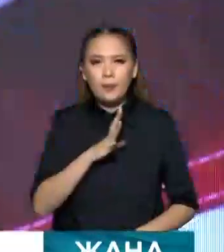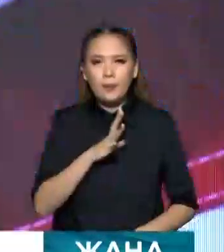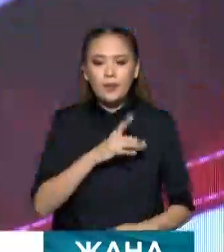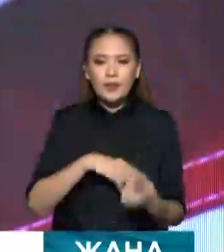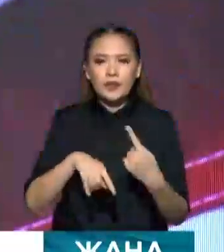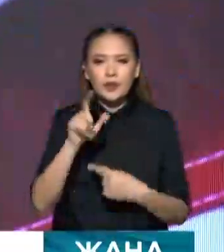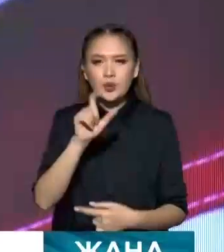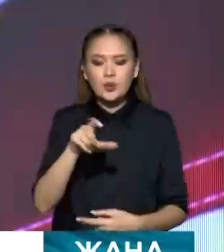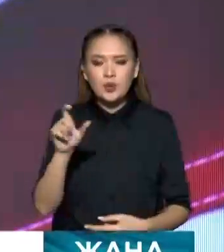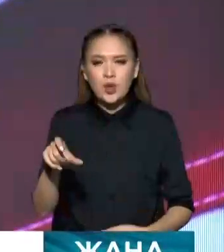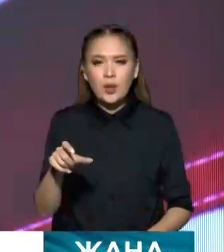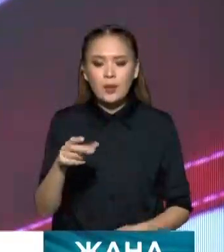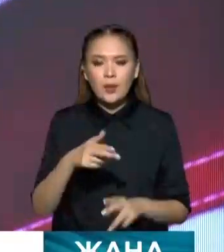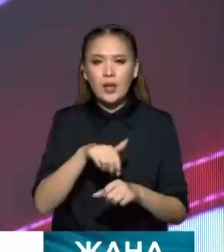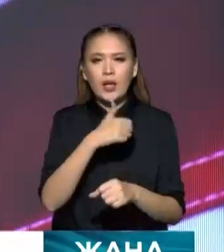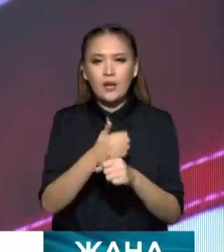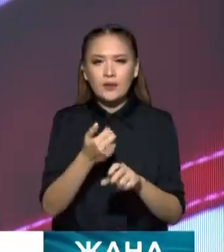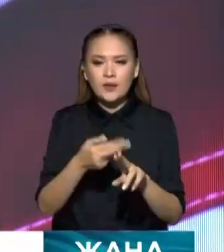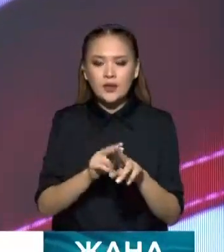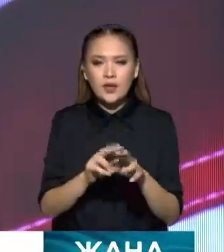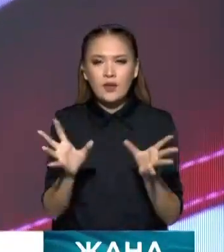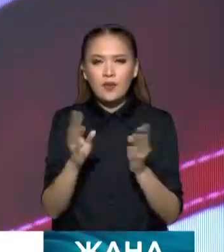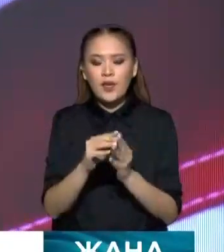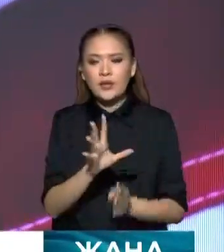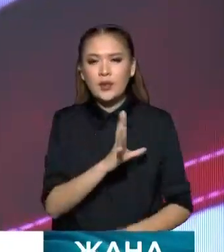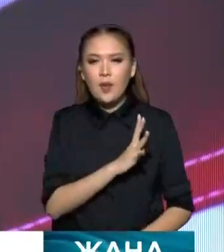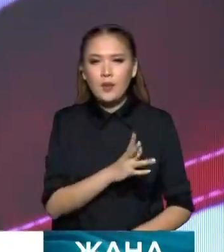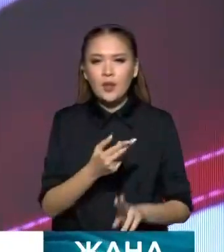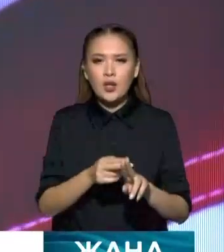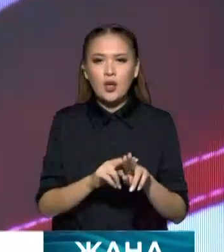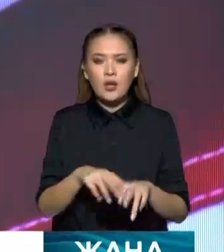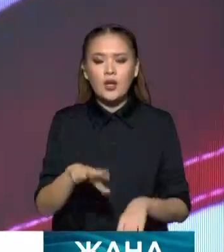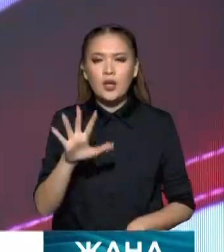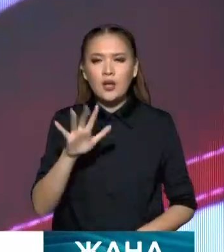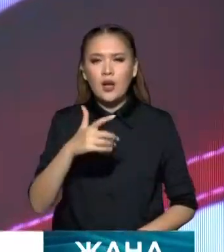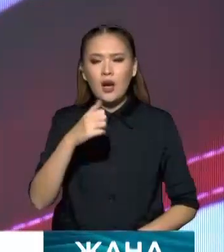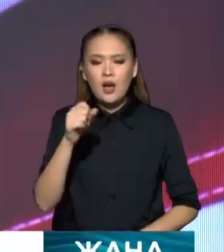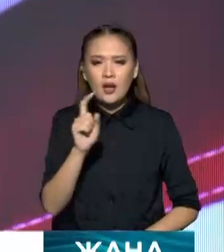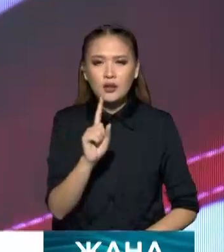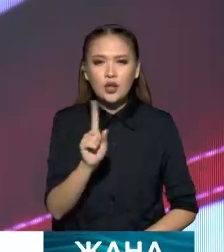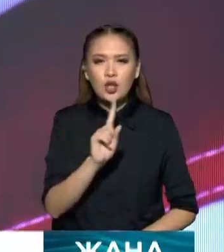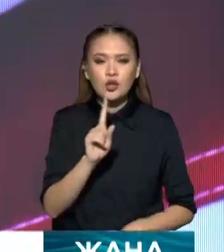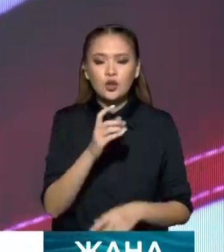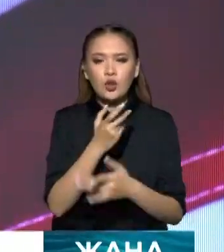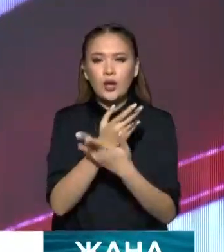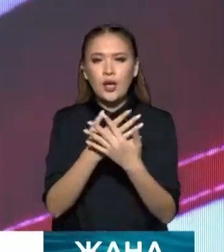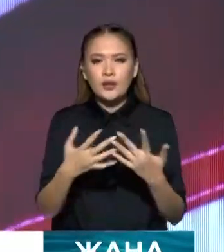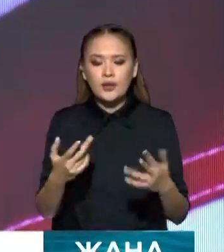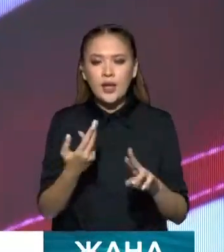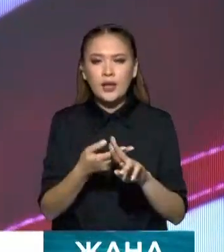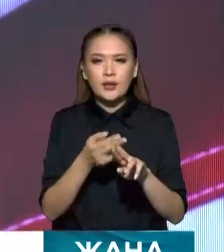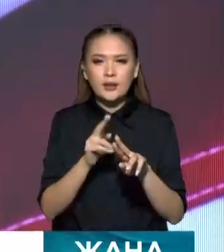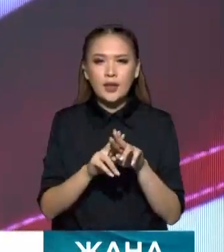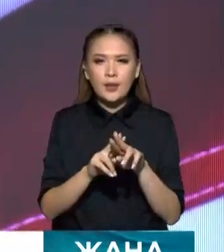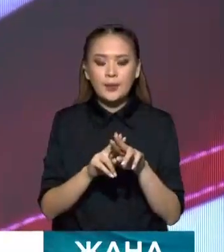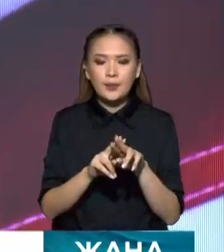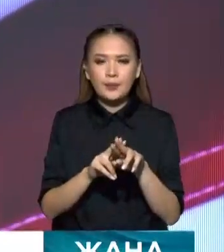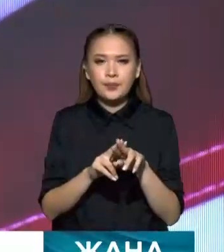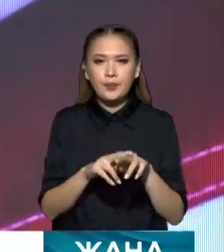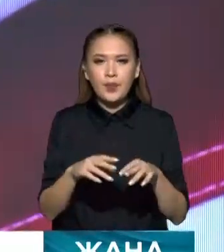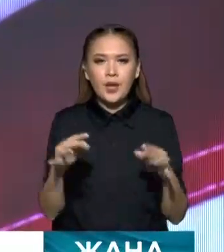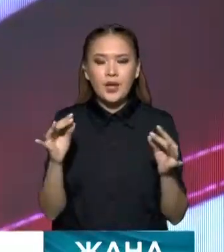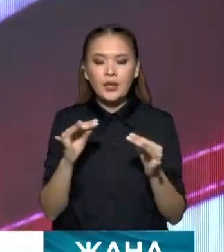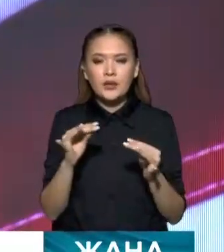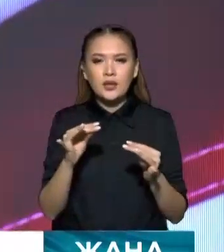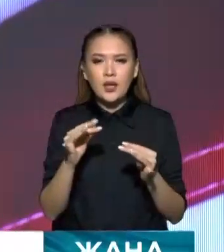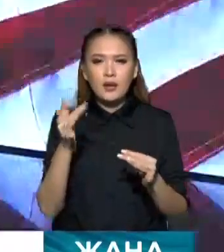тарапынан мысалы біздің энергетикалық секторға о бастан мұнай газ саласы болсын көптен бері мысалы тау-кен игеру саласына деген қызығушылық